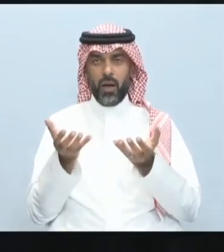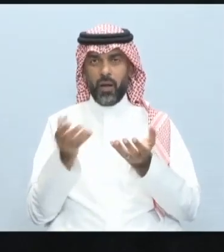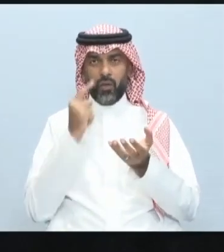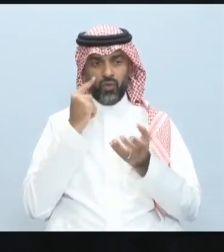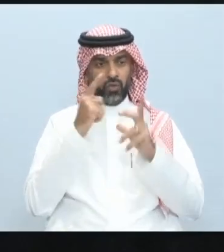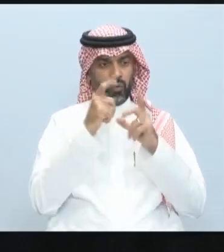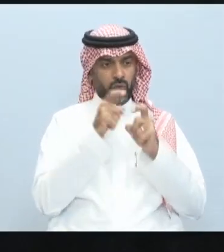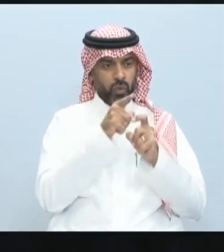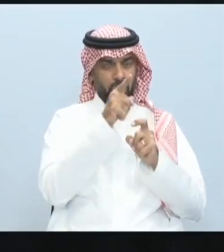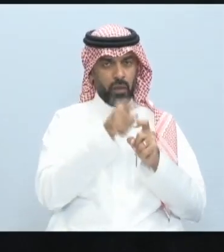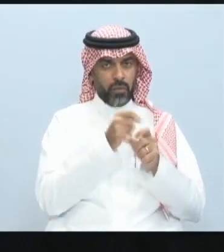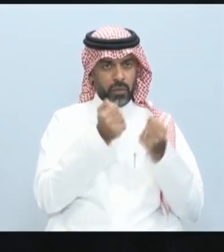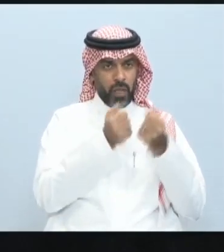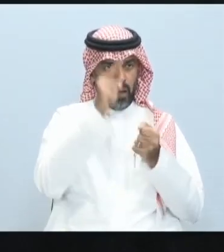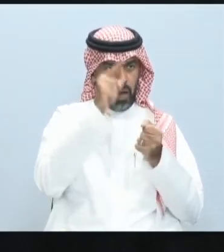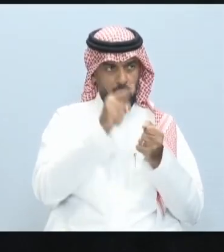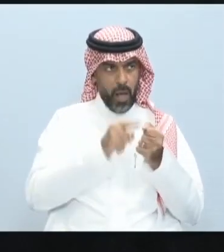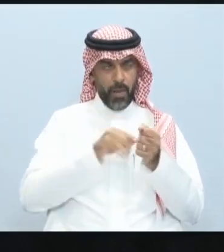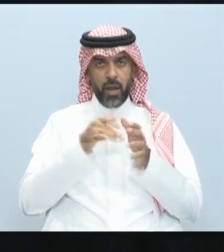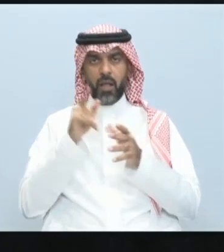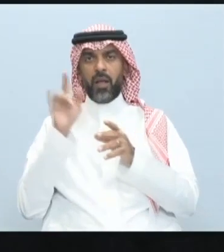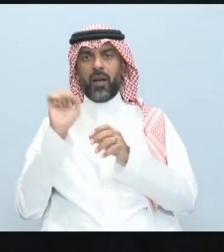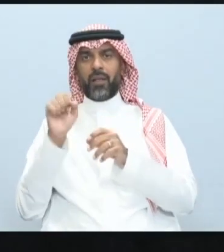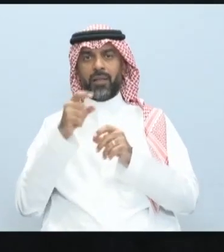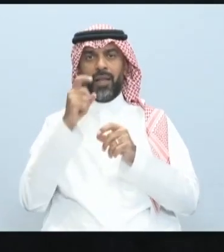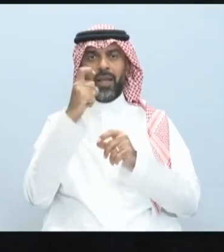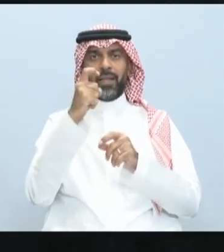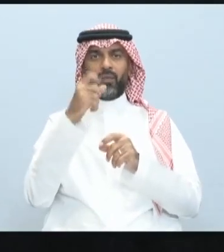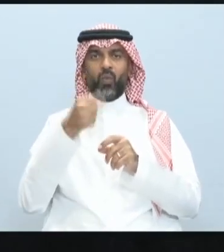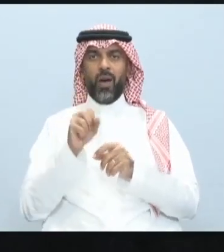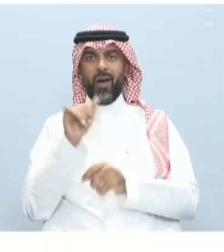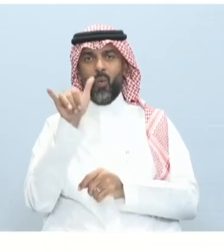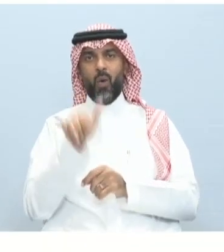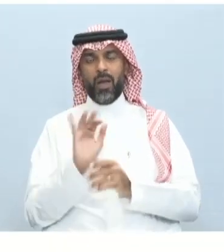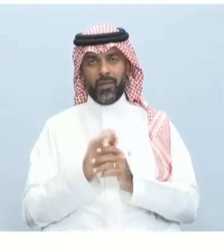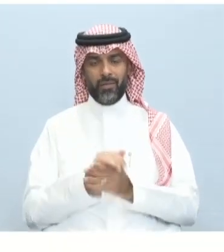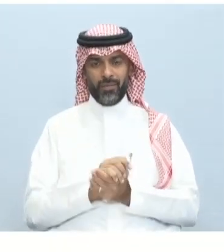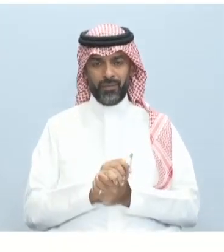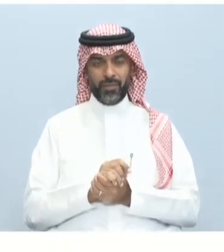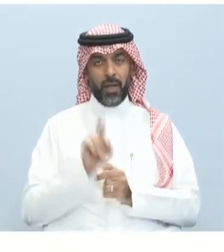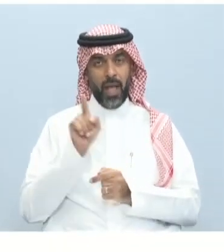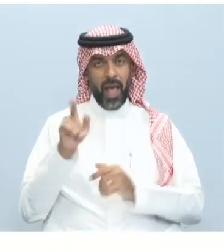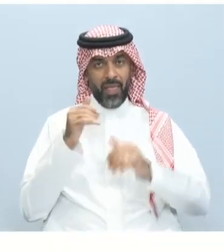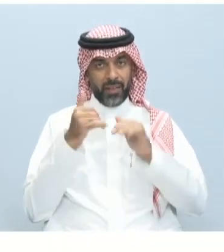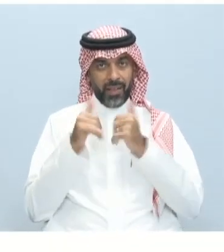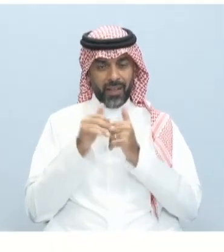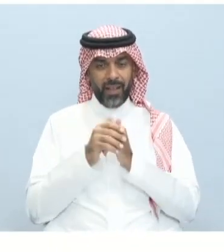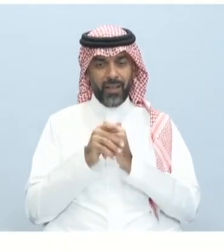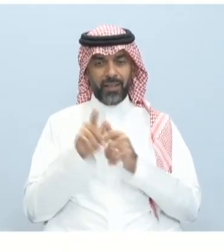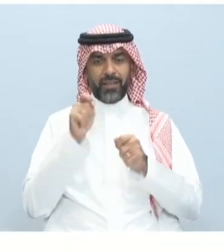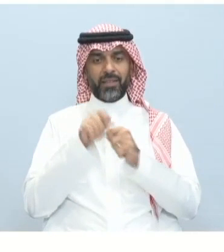أو وضعها في المشهد عن طريق الإحداثي الX والY. بهذه الطريقة سنقوم